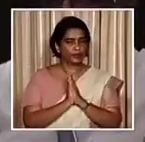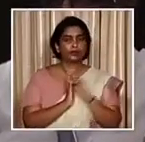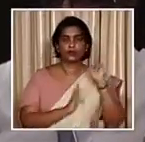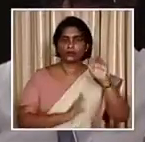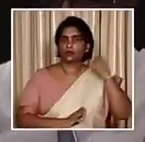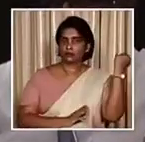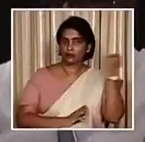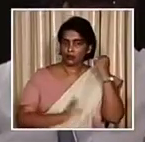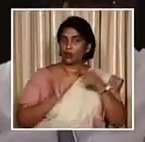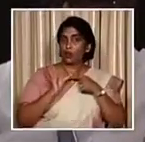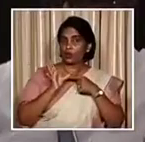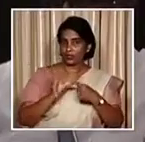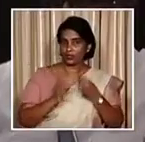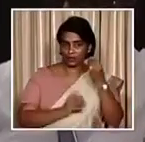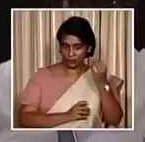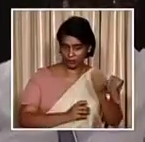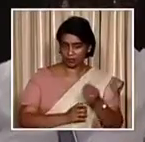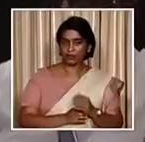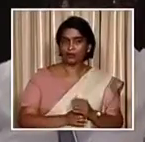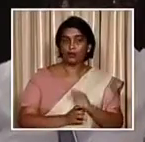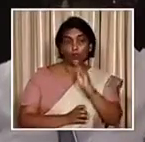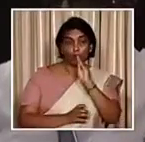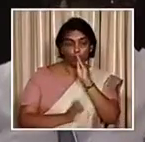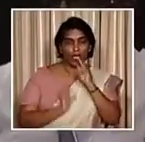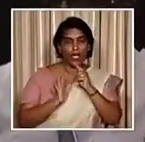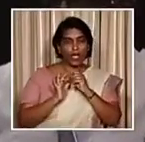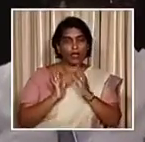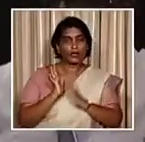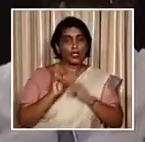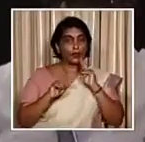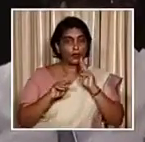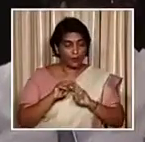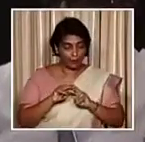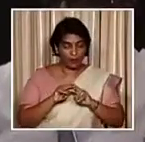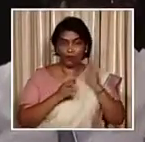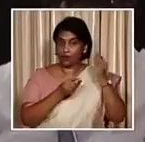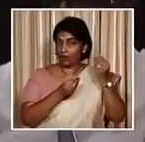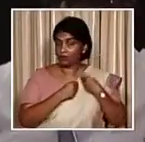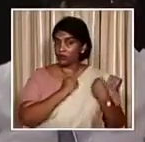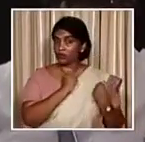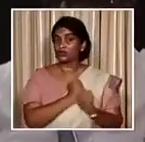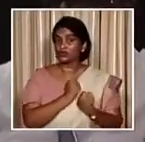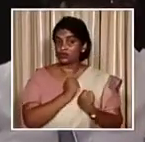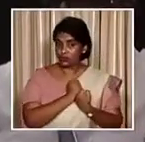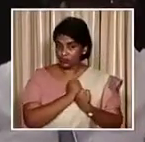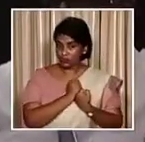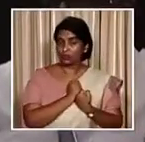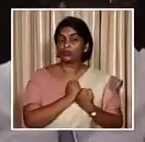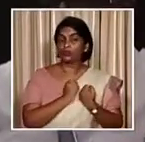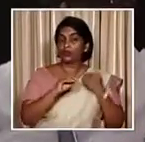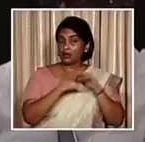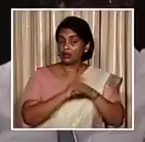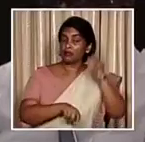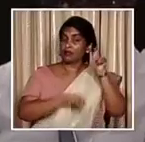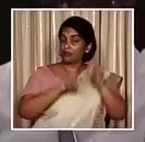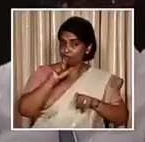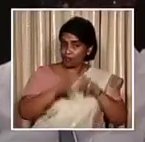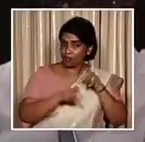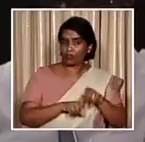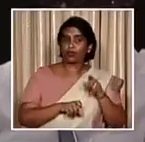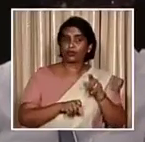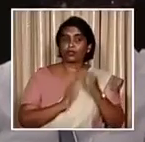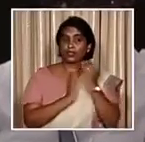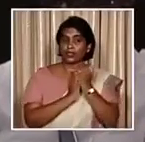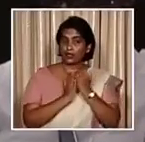කතාවේදී පිළිතුරු දුන්නේ. හුදෙක් IMF එකේ ලැබුණු ඒ සහය, ඒ වගේම ඒකට සම්බන්ධ වූ පිරිස්, ඒකේ